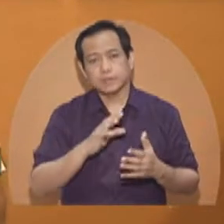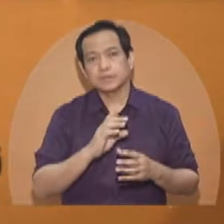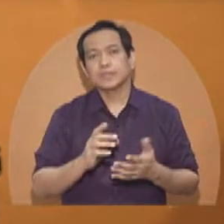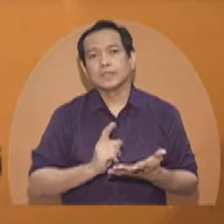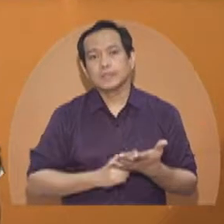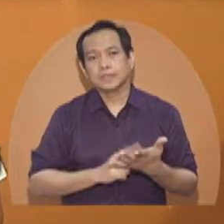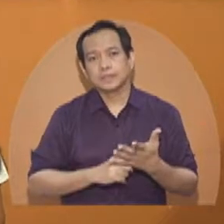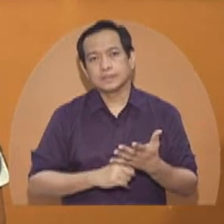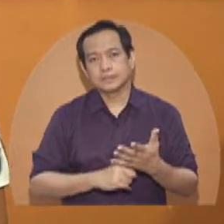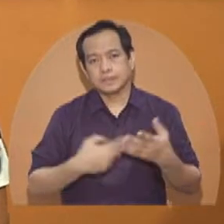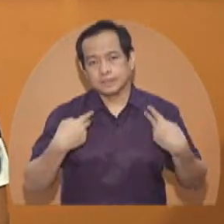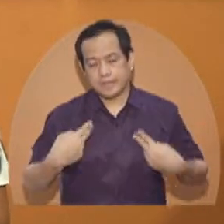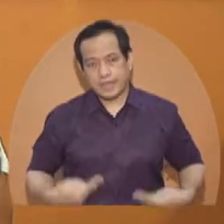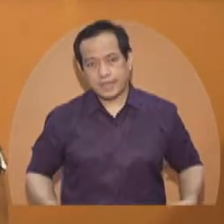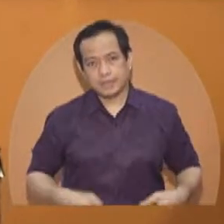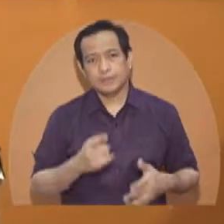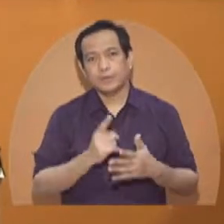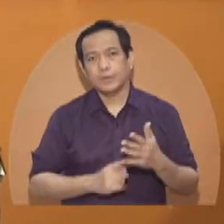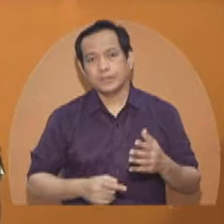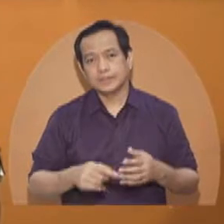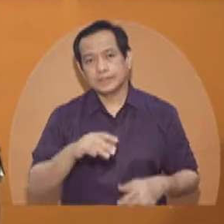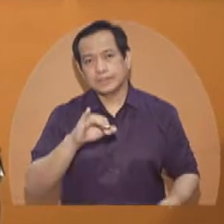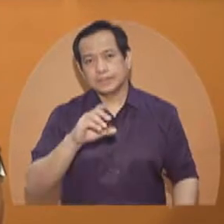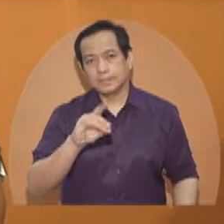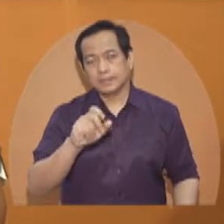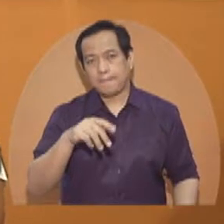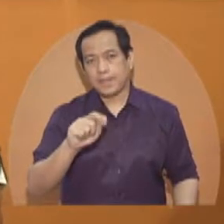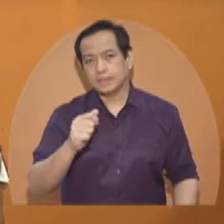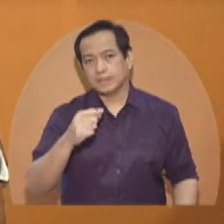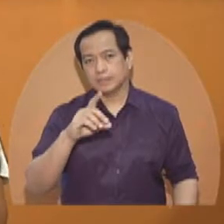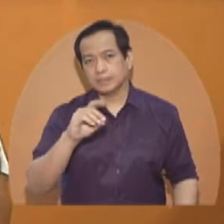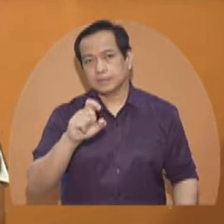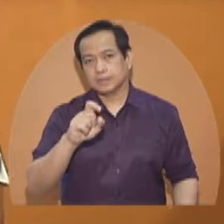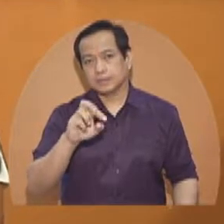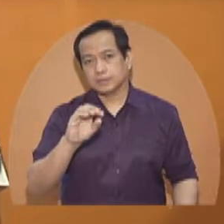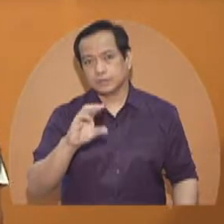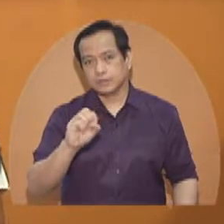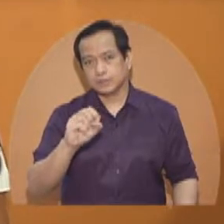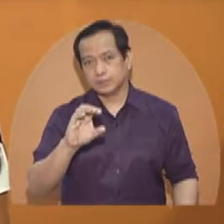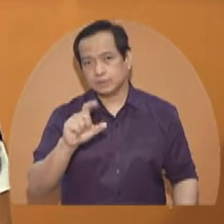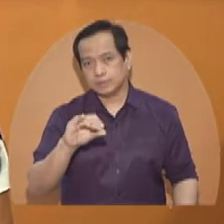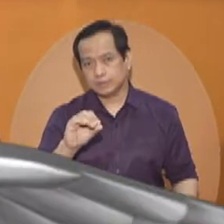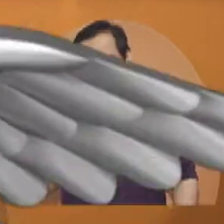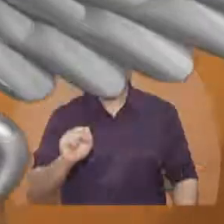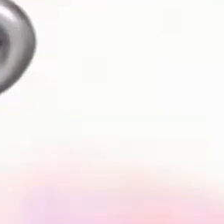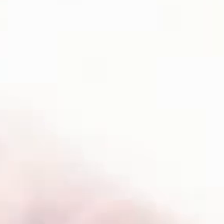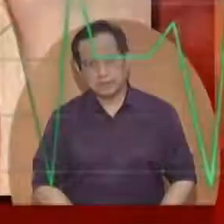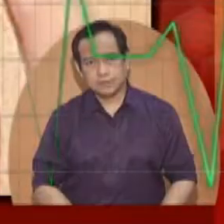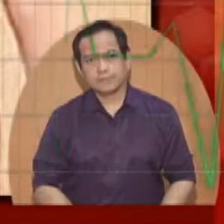sa usapang pangkalusugan kung ano yung tinatawag na idiopathic dextrose scoliosis.